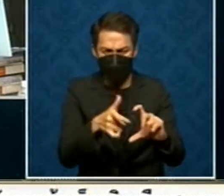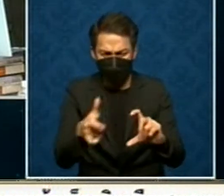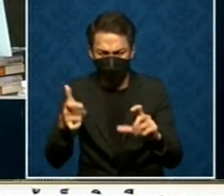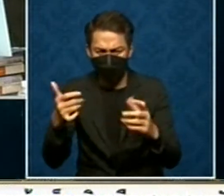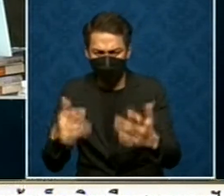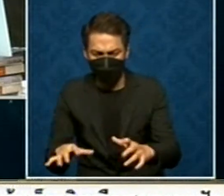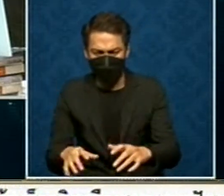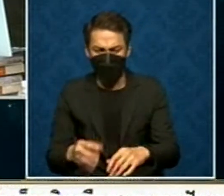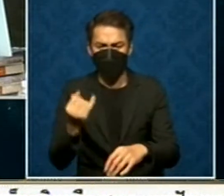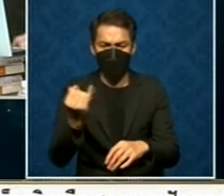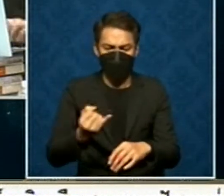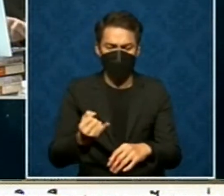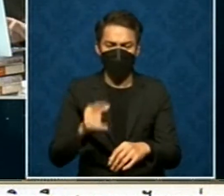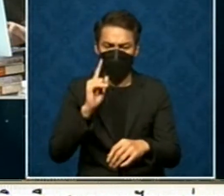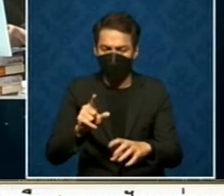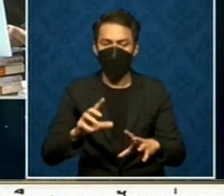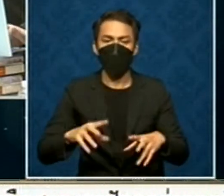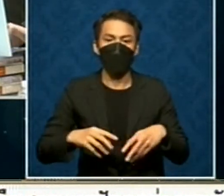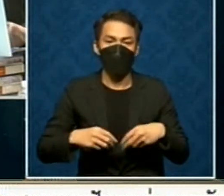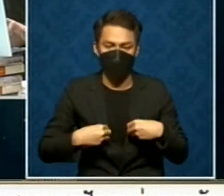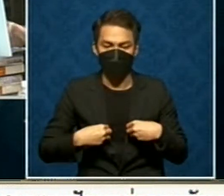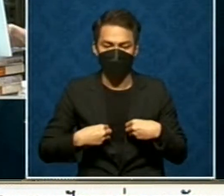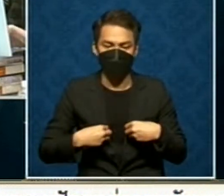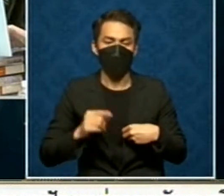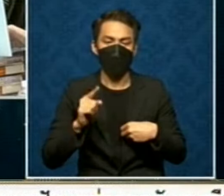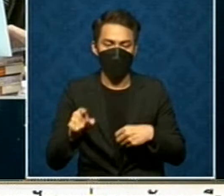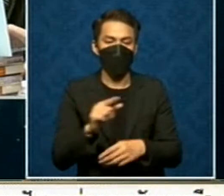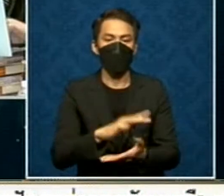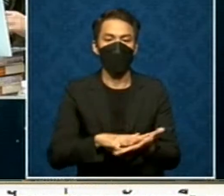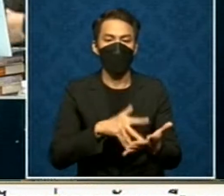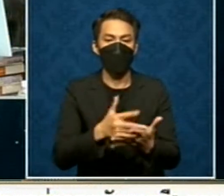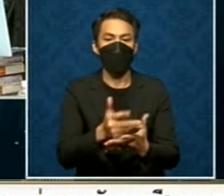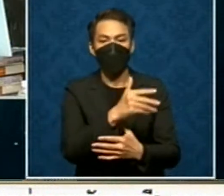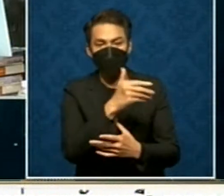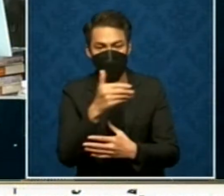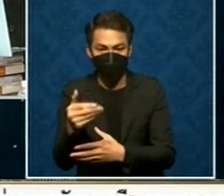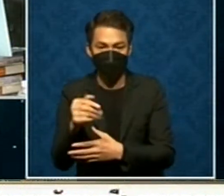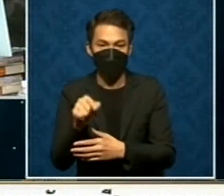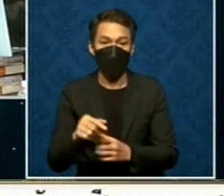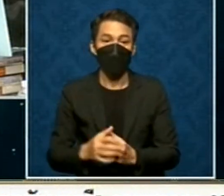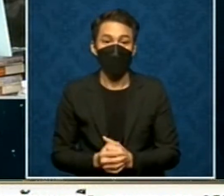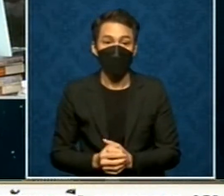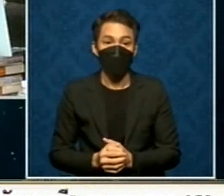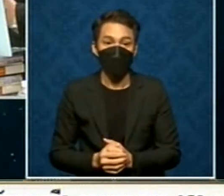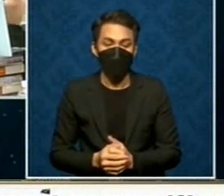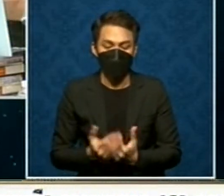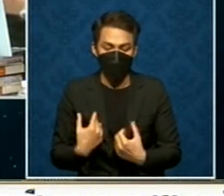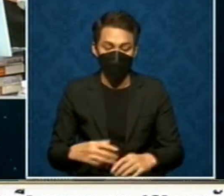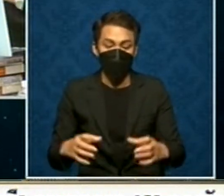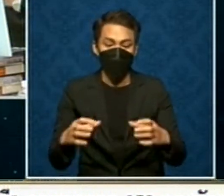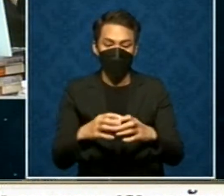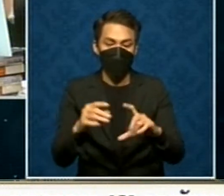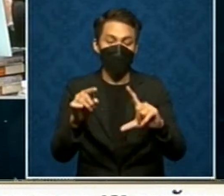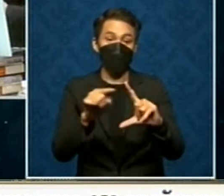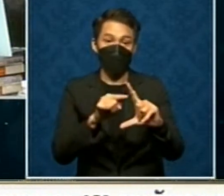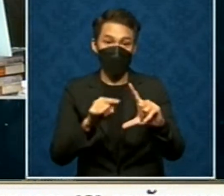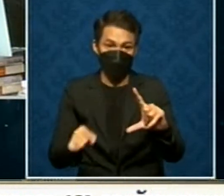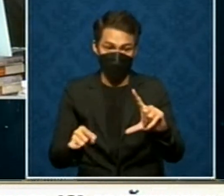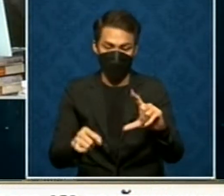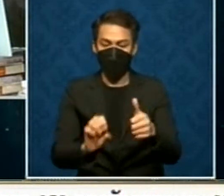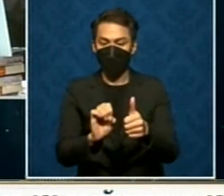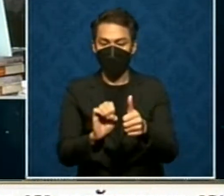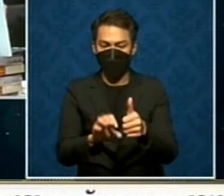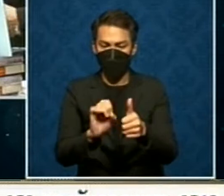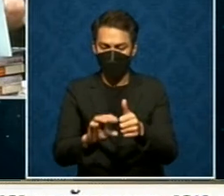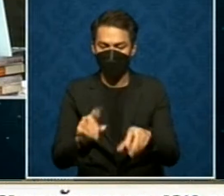ประทานัข้เสนอเหล่านี้ขพกเก้าวๆจะทำให้ประเทศไยยั